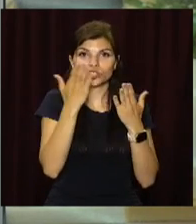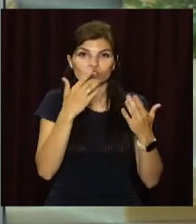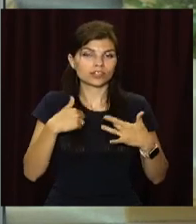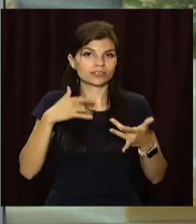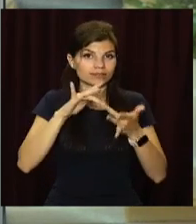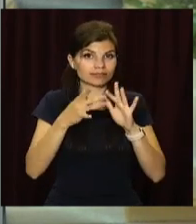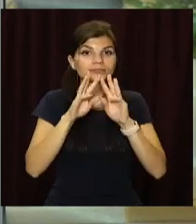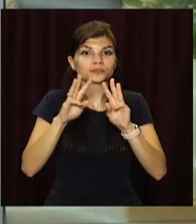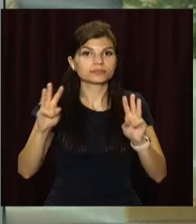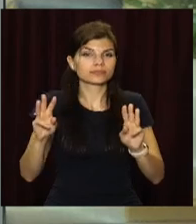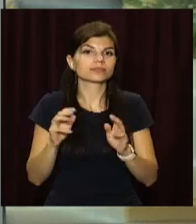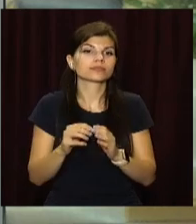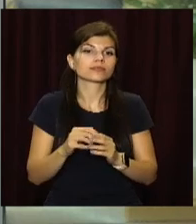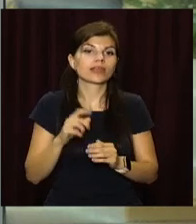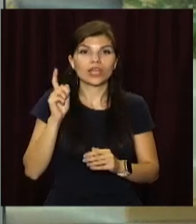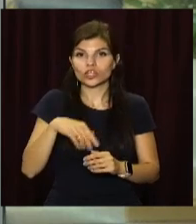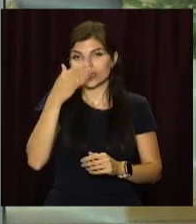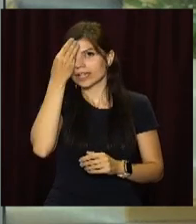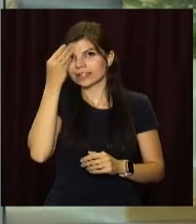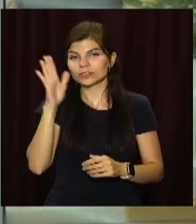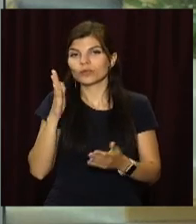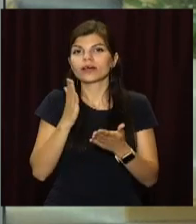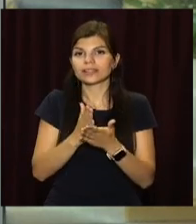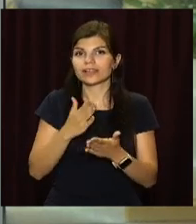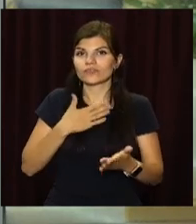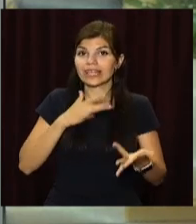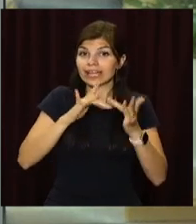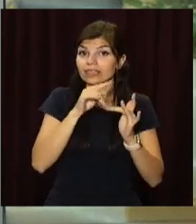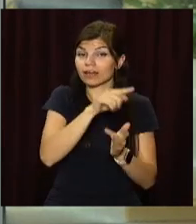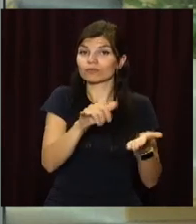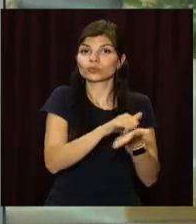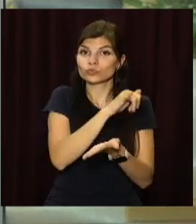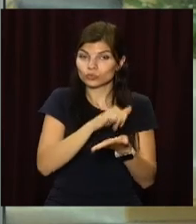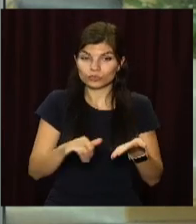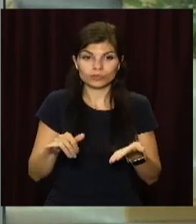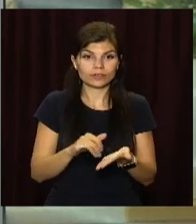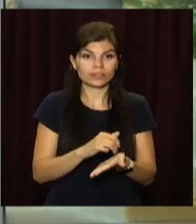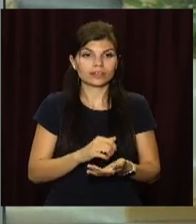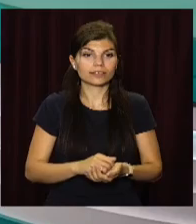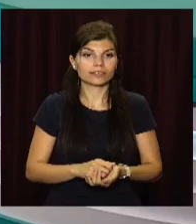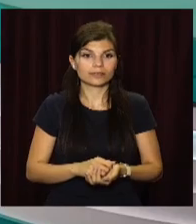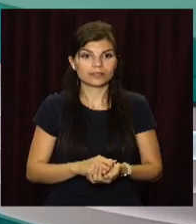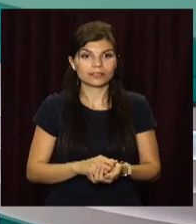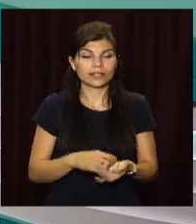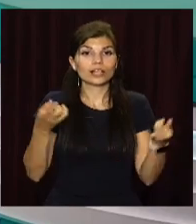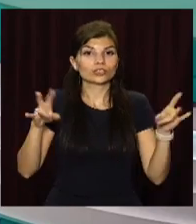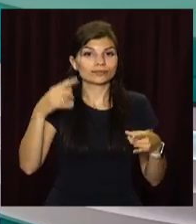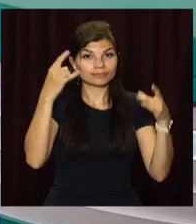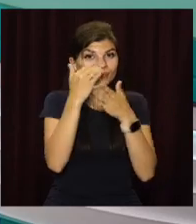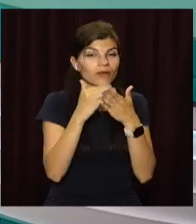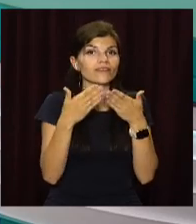нашому сайті opentv.media. Не забувайте про сюжети в соціальних мережах та на нашому YouTube-каналі.